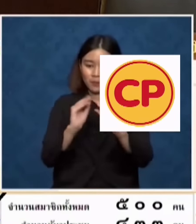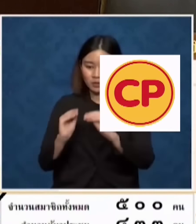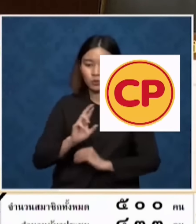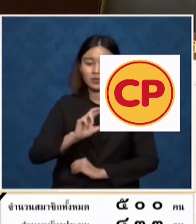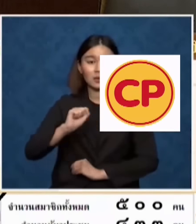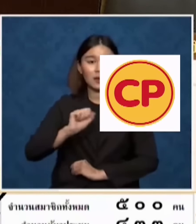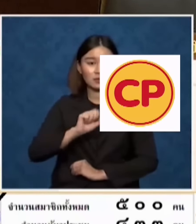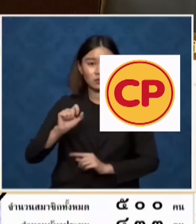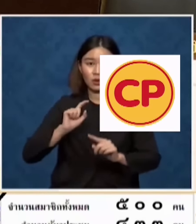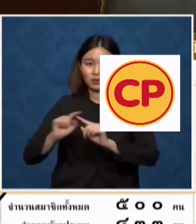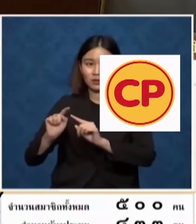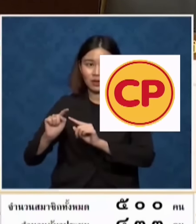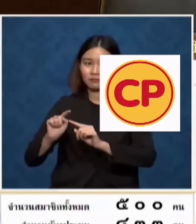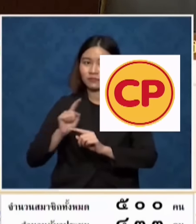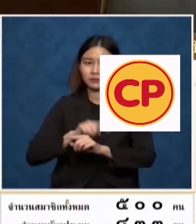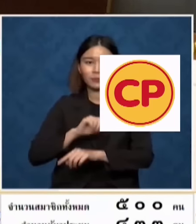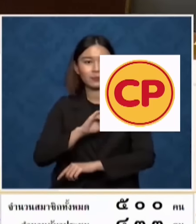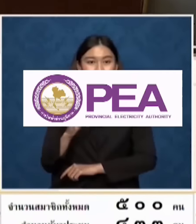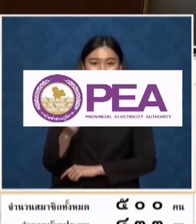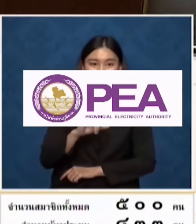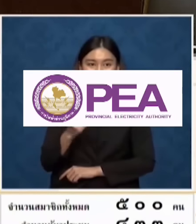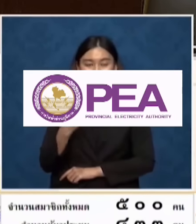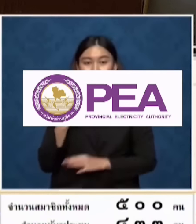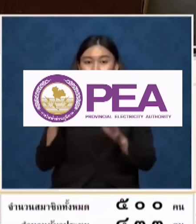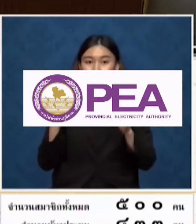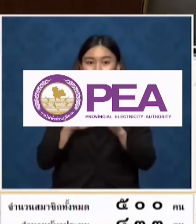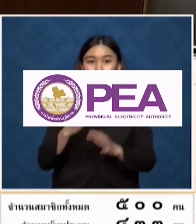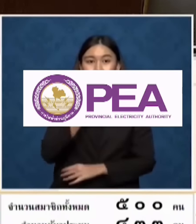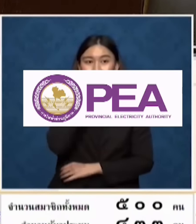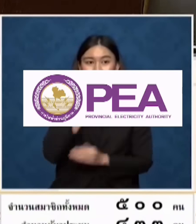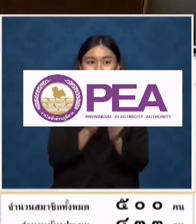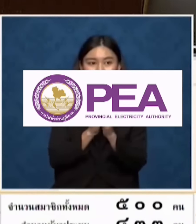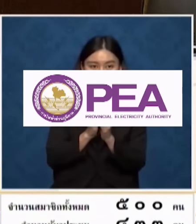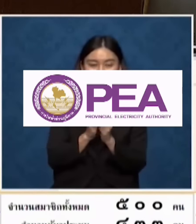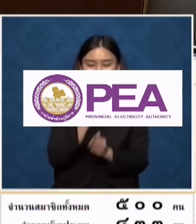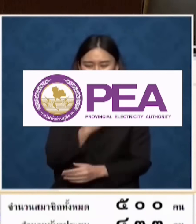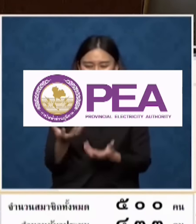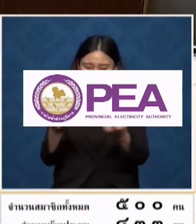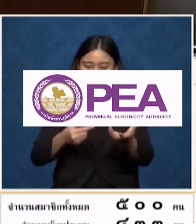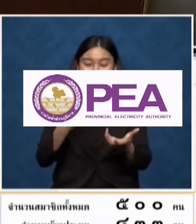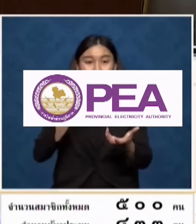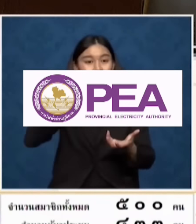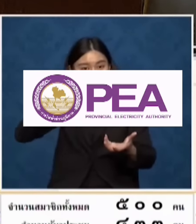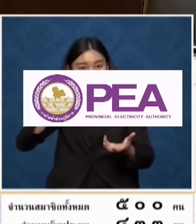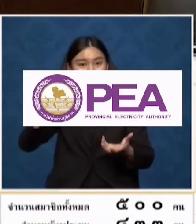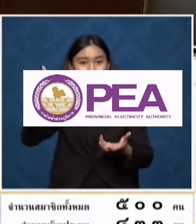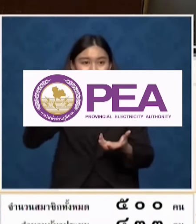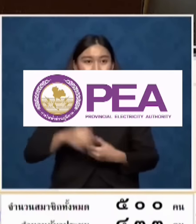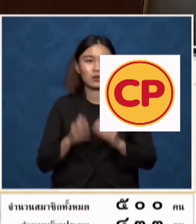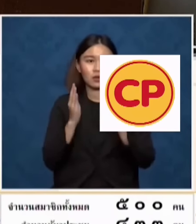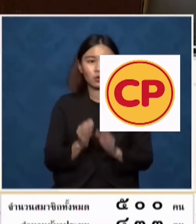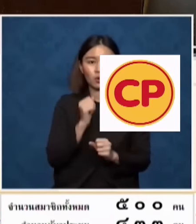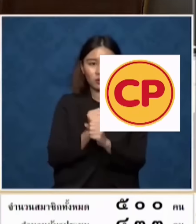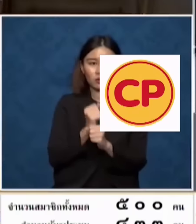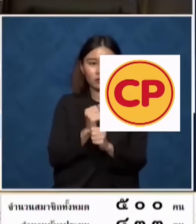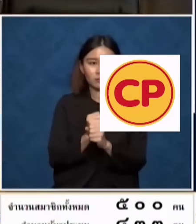ภามันไม่มีอะไรแน่นอนนะครับมันเรื่องของอาหารนะครับเหลือก็เอากลับบ้านนะครับเหลือก็เอากลับบ้านเจ้าหน้า